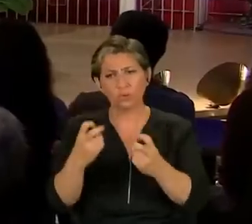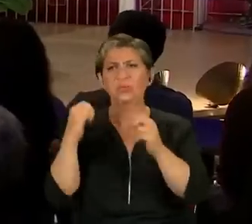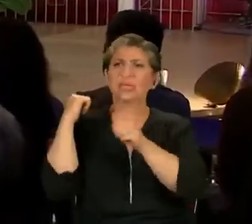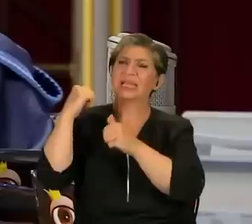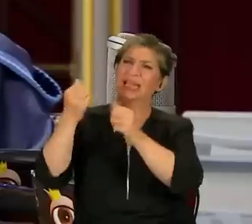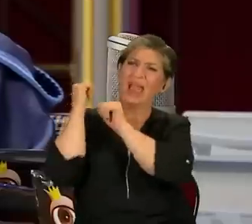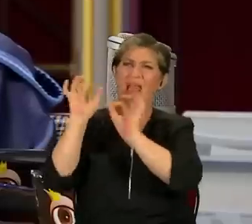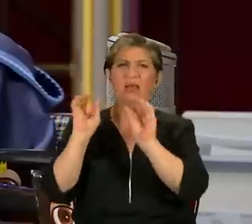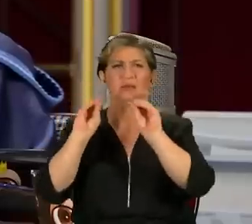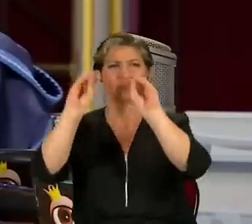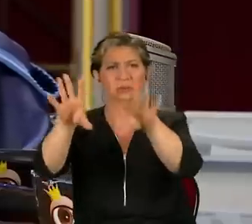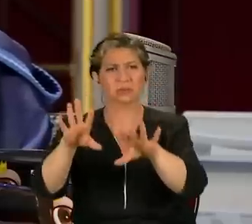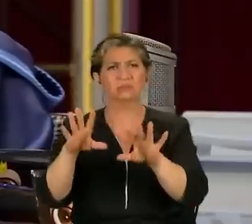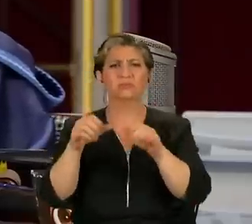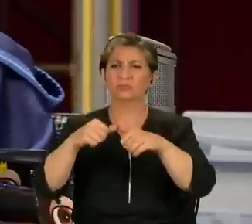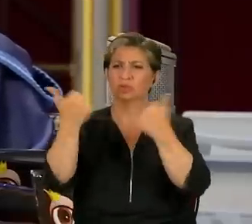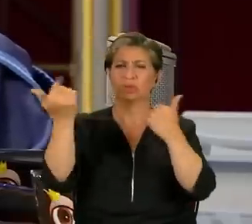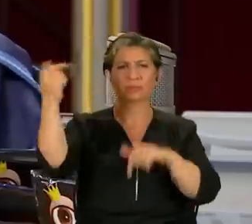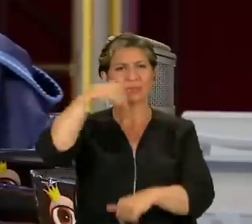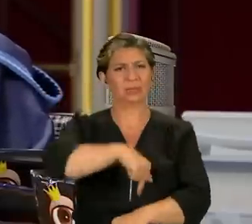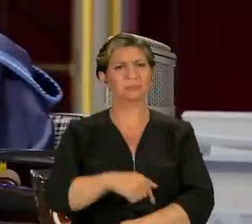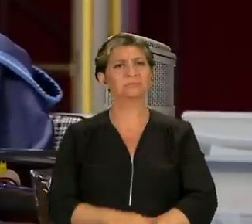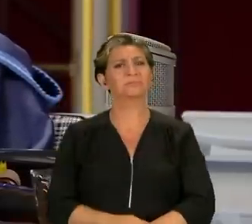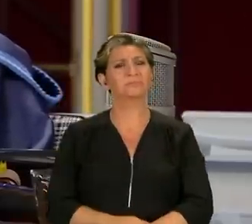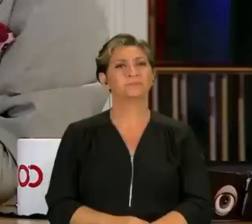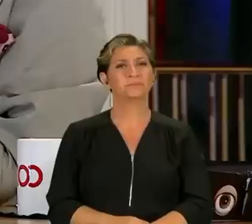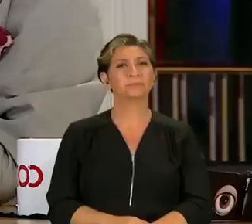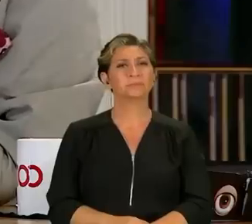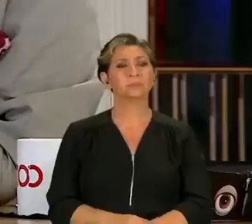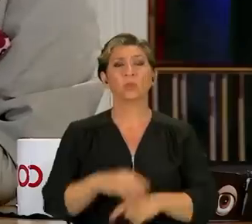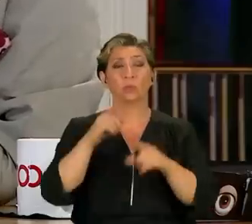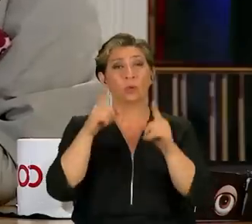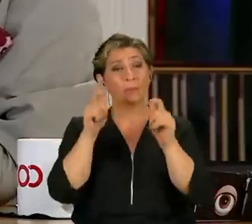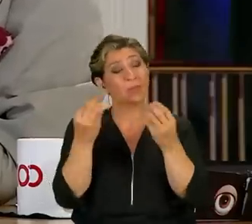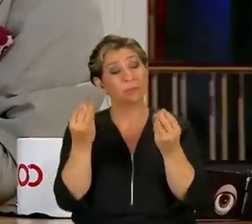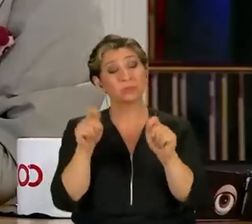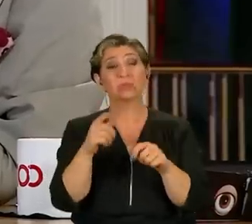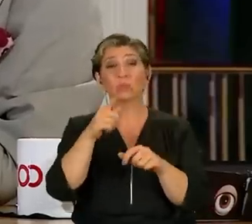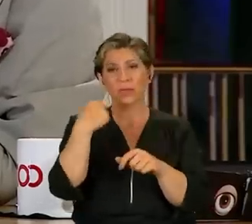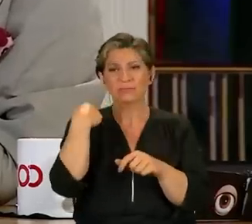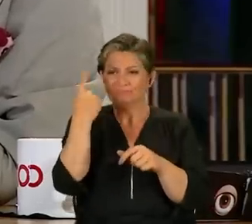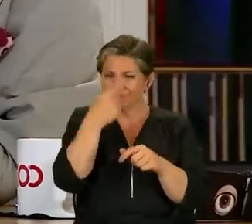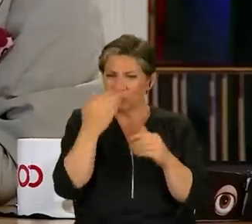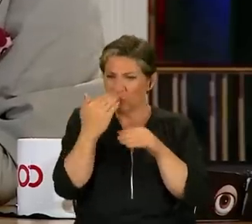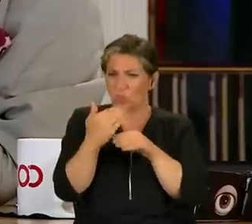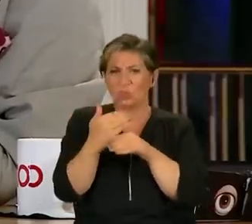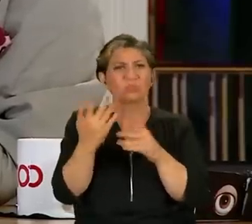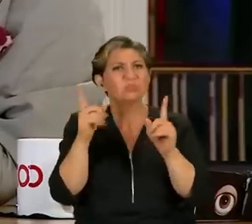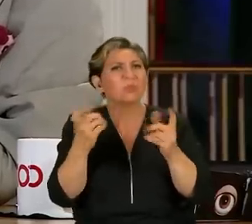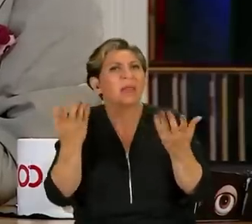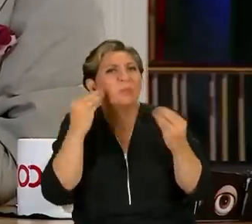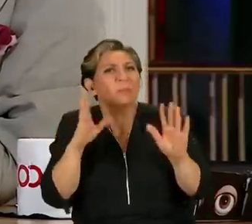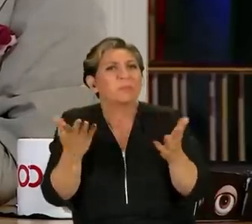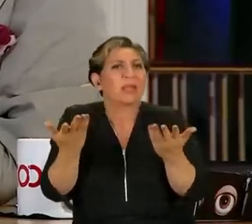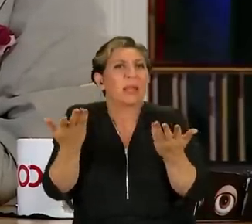da geri verdim. Boşandım, döndüm. İyi yapmışsın. Bu belki bizim acaba mizacımızla ilgili mi? Yani